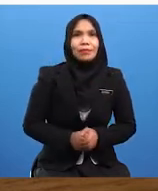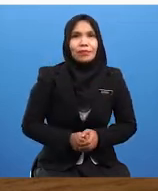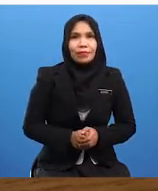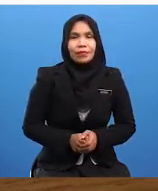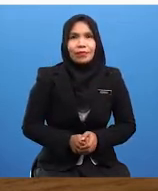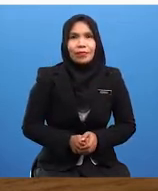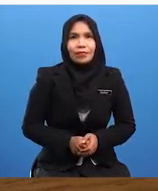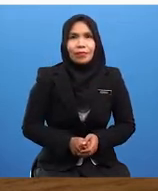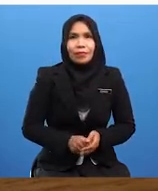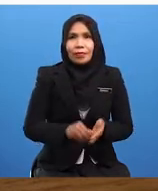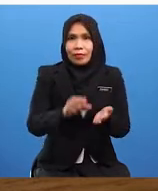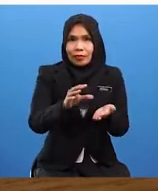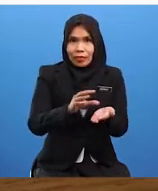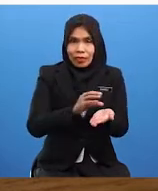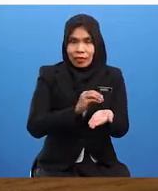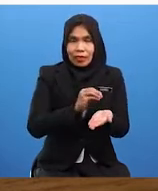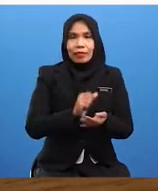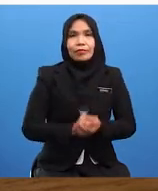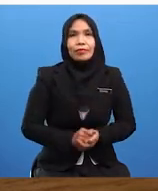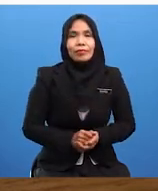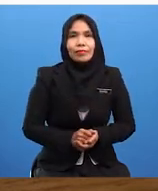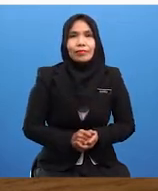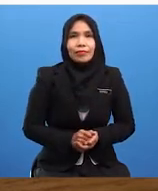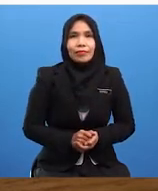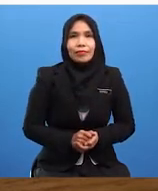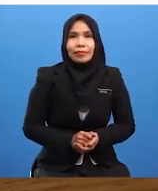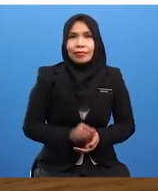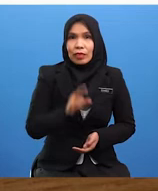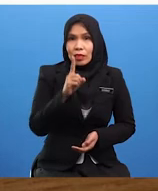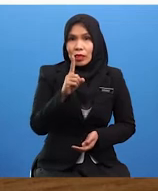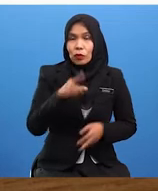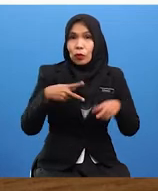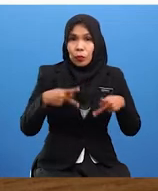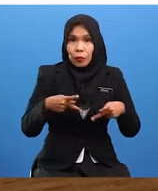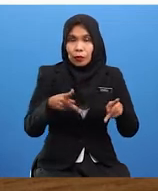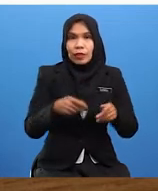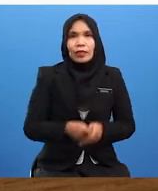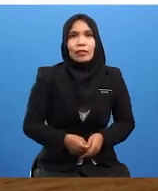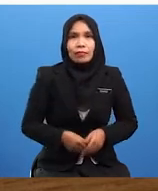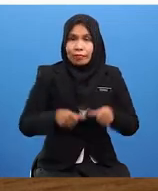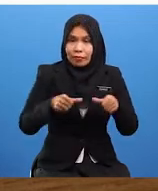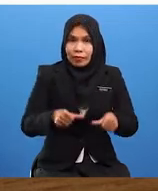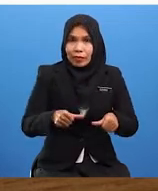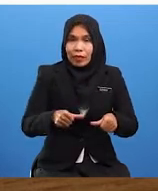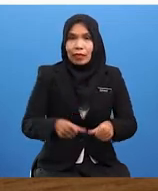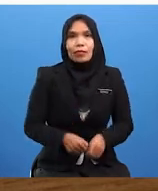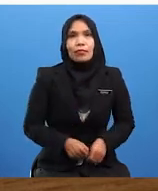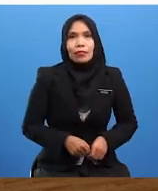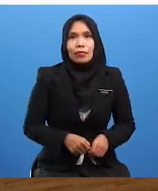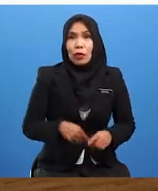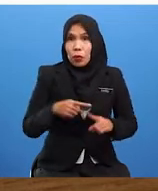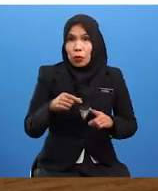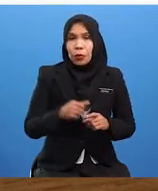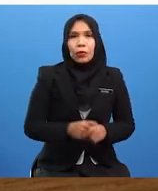Cetakan boleh didefinisikan sebagai satu proses menekan huruf atau